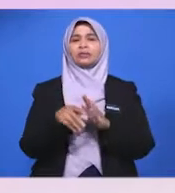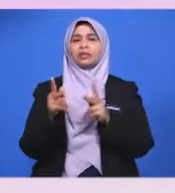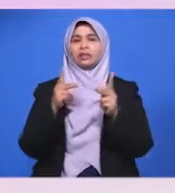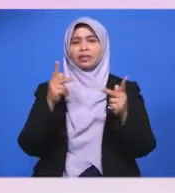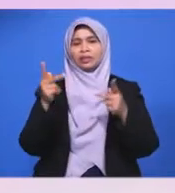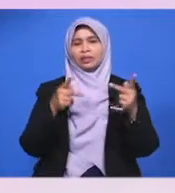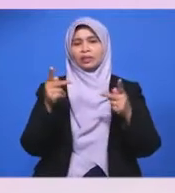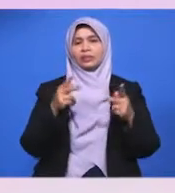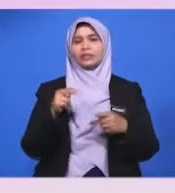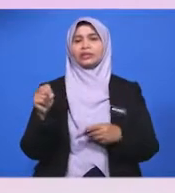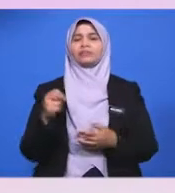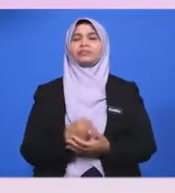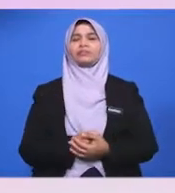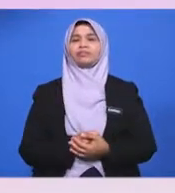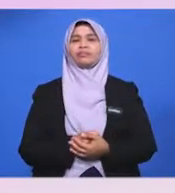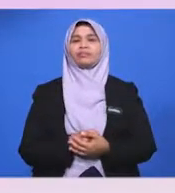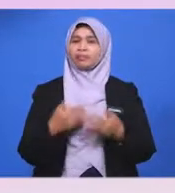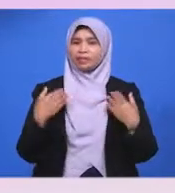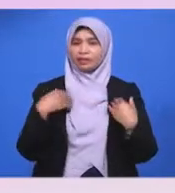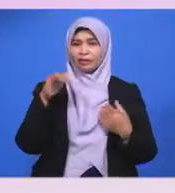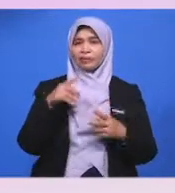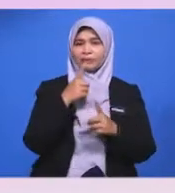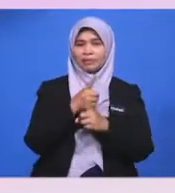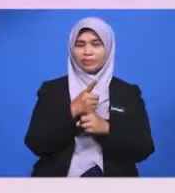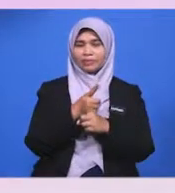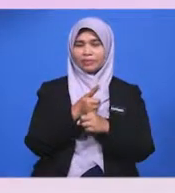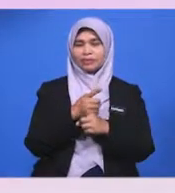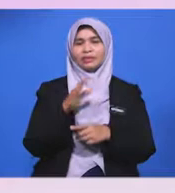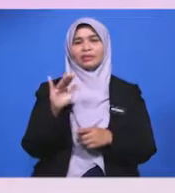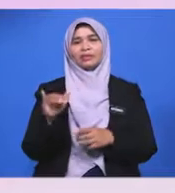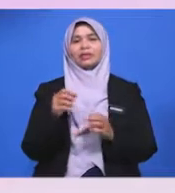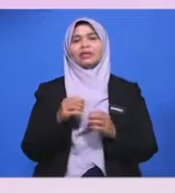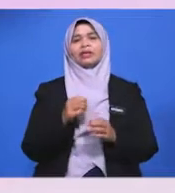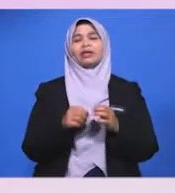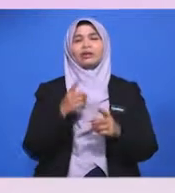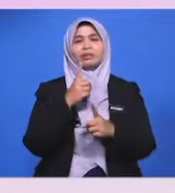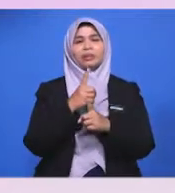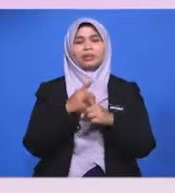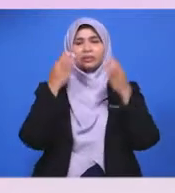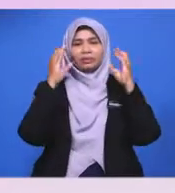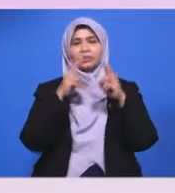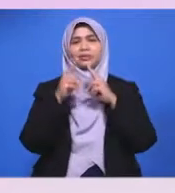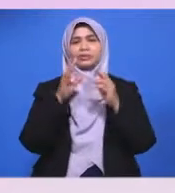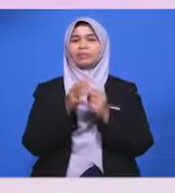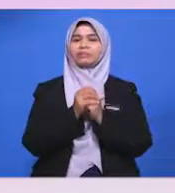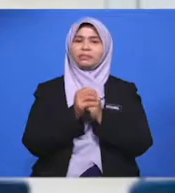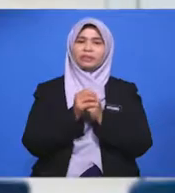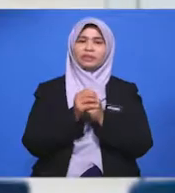pengangkutan. Ada yang betul? Ya, kalau betul, cikgu ucapkan